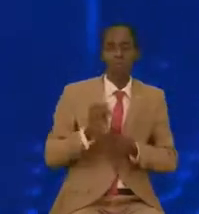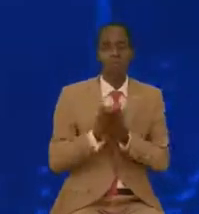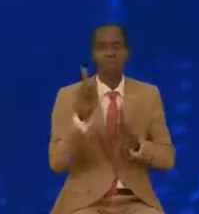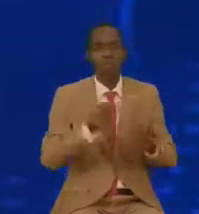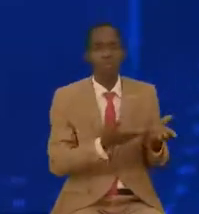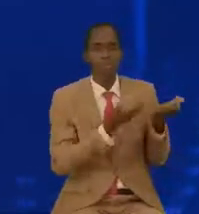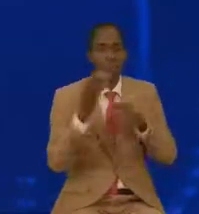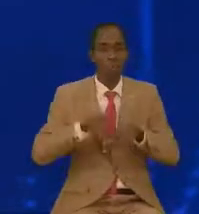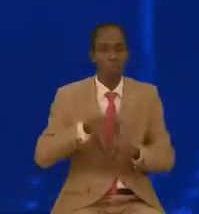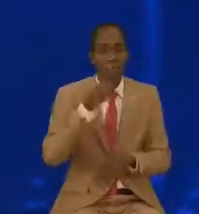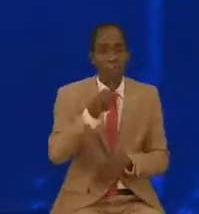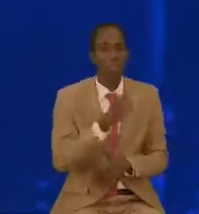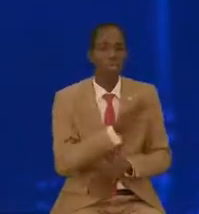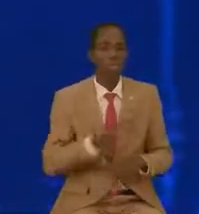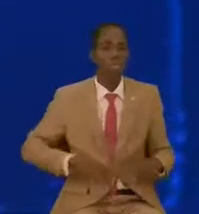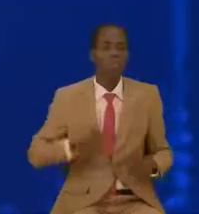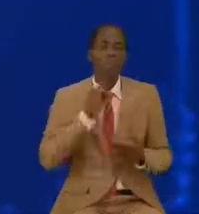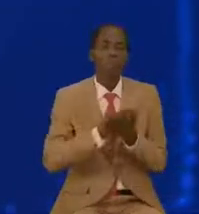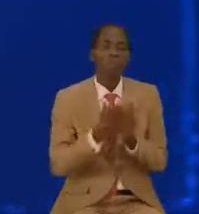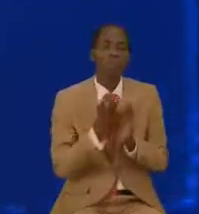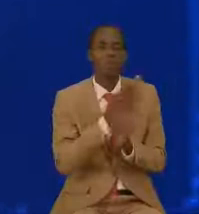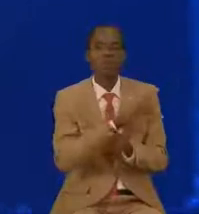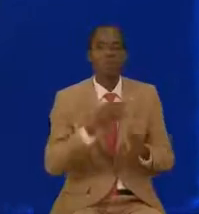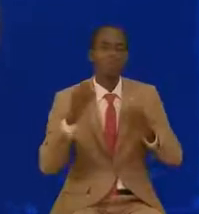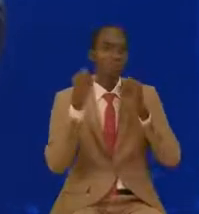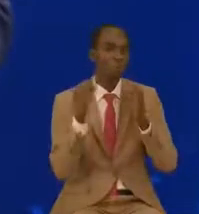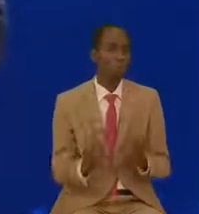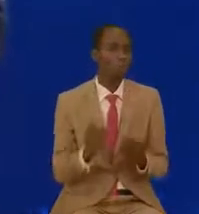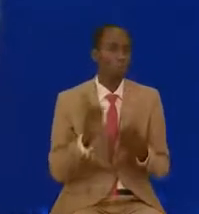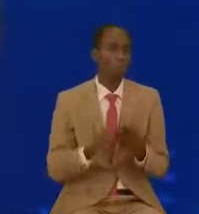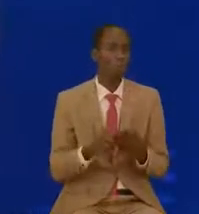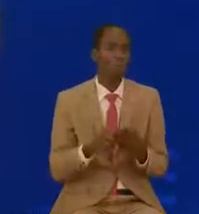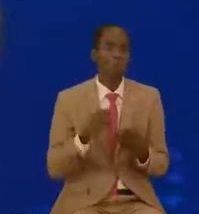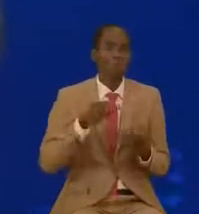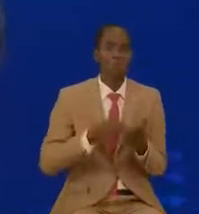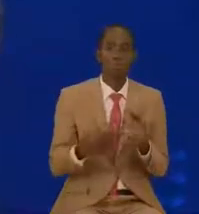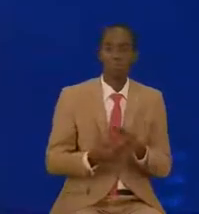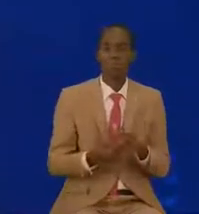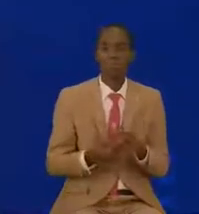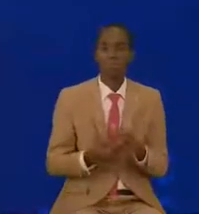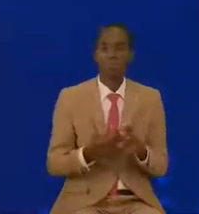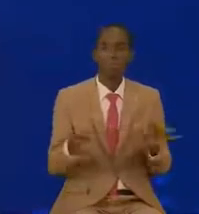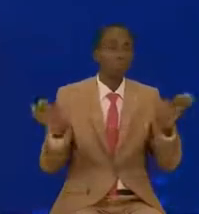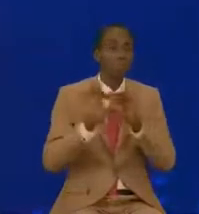gens te font, alors Christ ne te servira de rien.